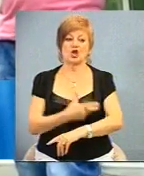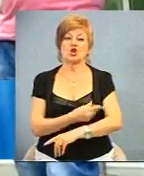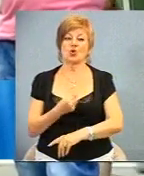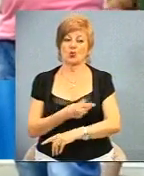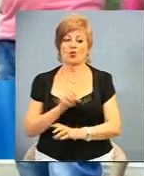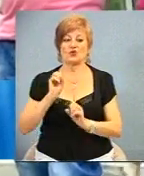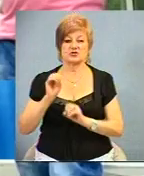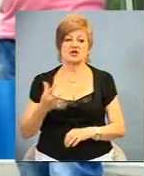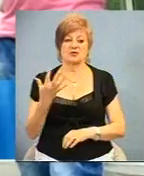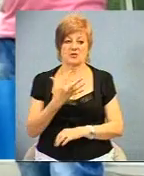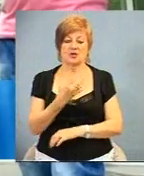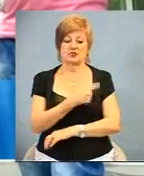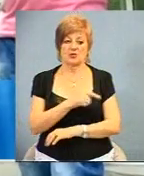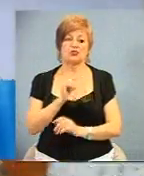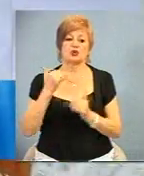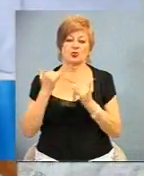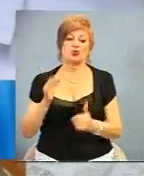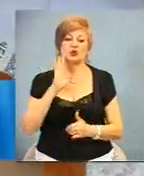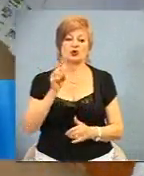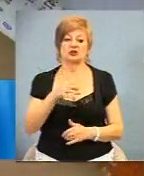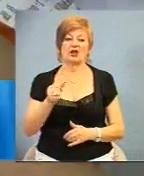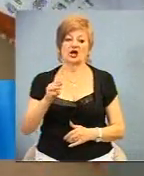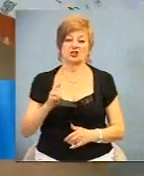міській клінічній лікарні для Даші Яковлевої.